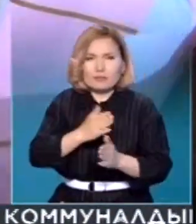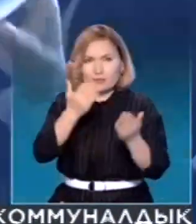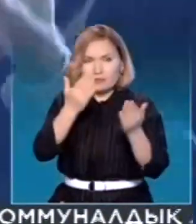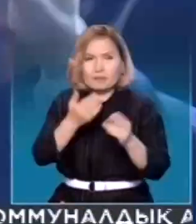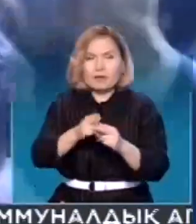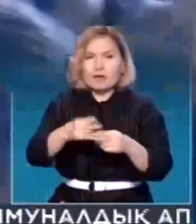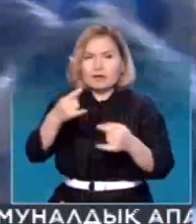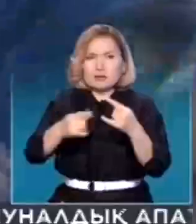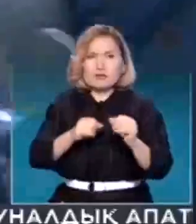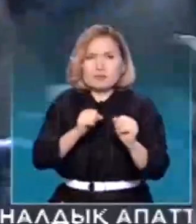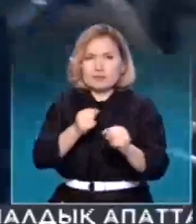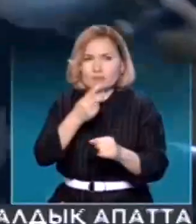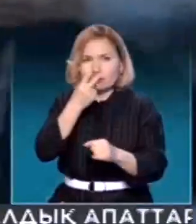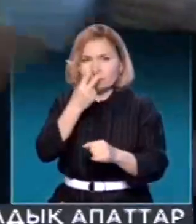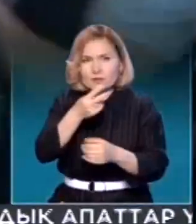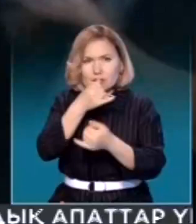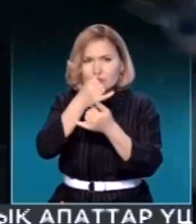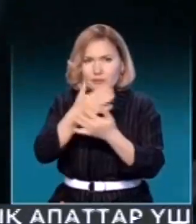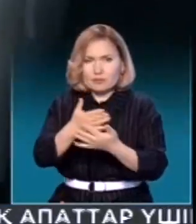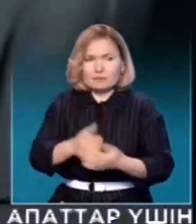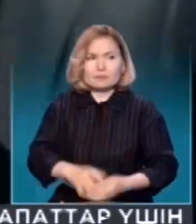үшін.